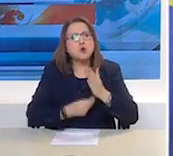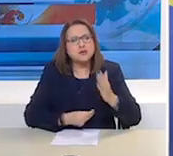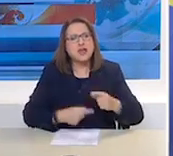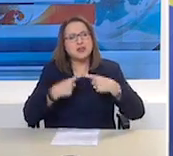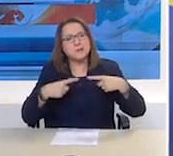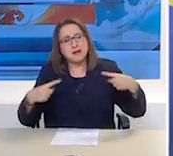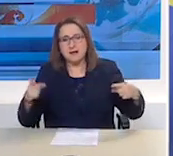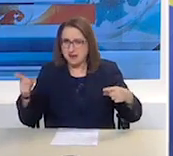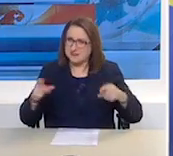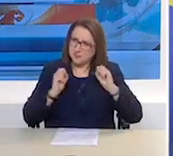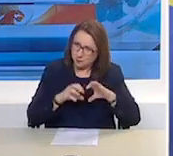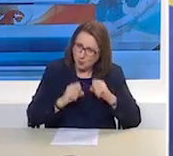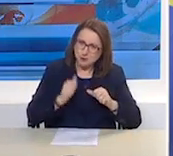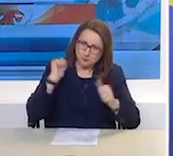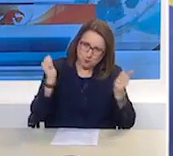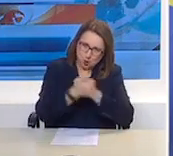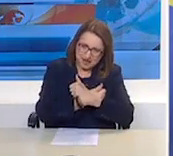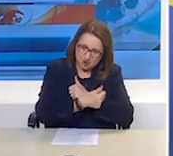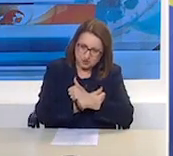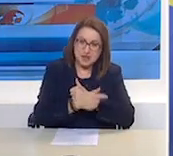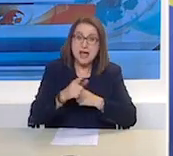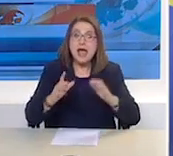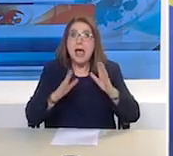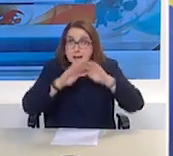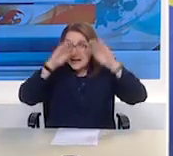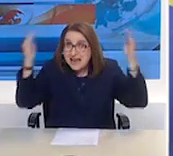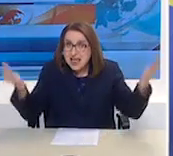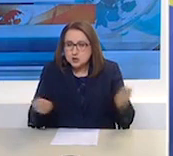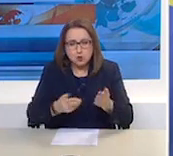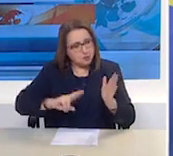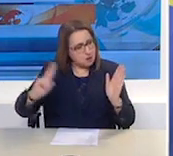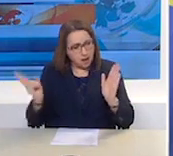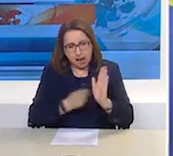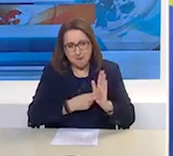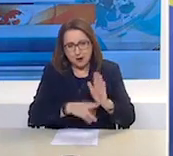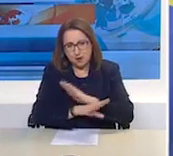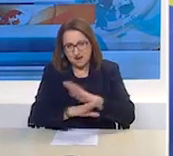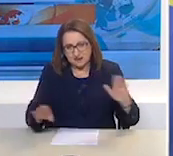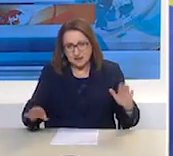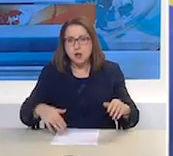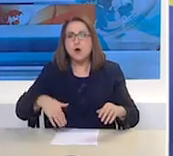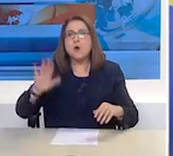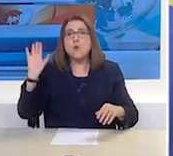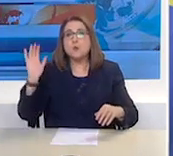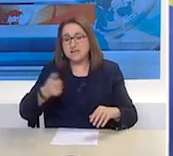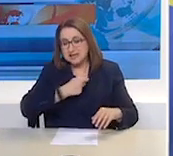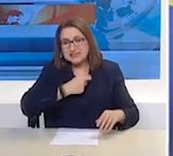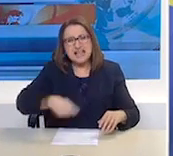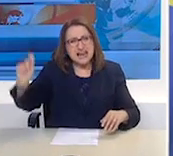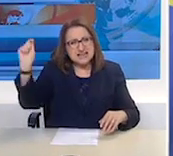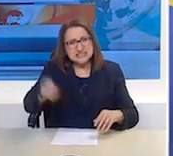εγκαταστάσεων που χρησιμοποιούν τα αθλητικά σωματεία και οι όμιλοι με νόμιμη άδεια λειτουργίας για τα αθλήματα αντισφαίρησης, τένις